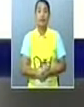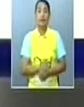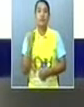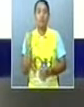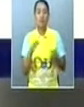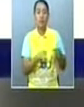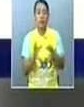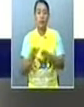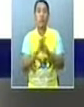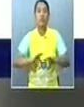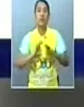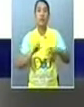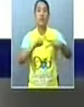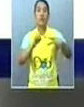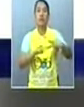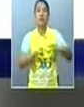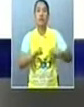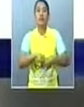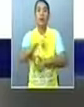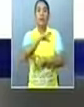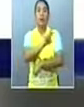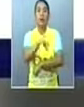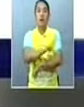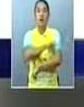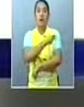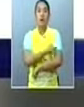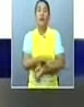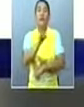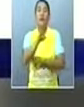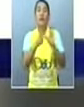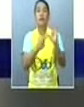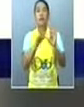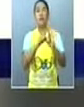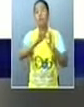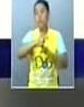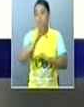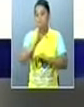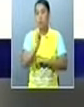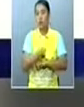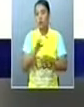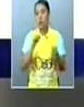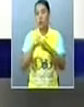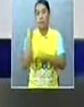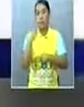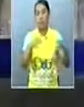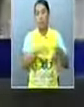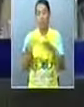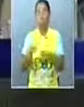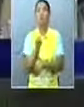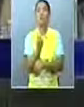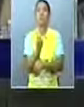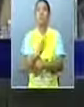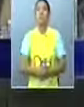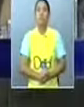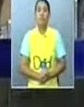2ตัวบำรุงราษฎร์นะครับแล้วก็ BDMS ก็จะบอกตามตรงก็มีแค่2ตัวนี้แหละนะครับที่สามารถลงทุนได้ในกลุ่มโรงพยาบาล